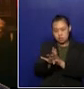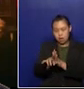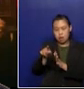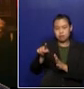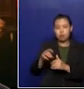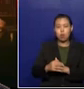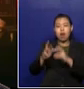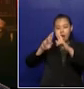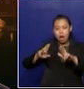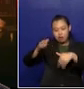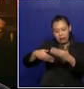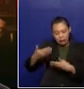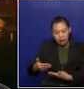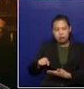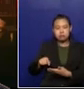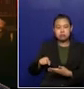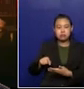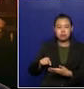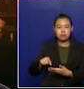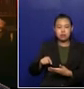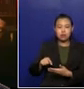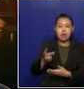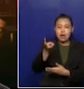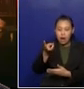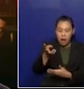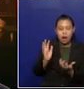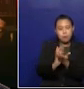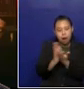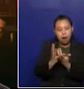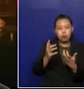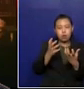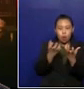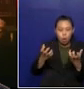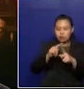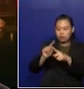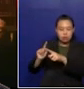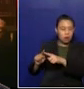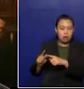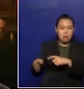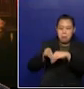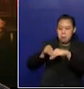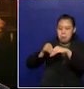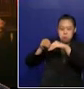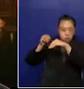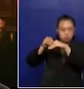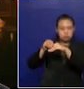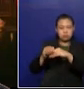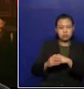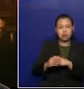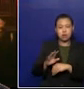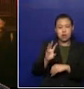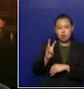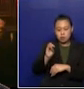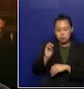ทุนมานั่งครอบงำฮะแล้วขึ้นค่าวัตถุดิบอาหารจึงขึ้นไปแบบถล่มทลายมันไม่ได้ขึ้นแค่66ฮะ